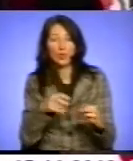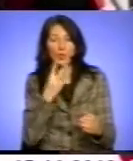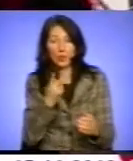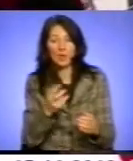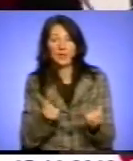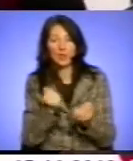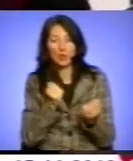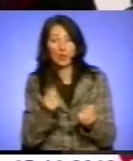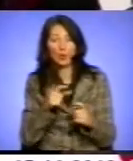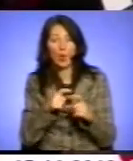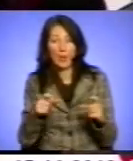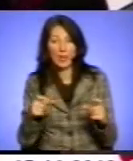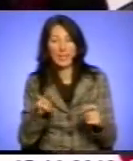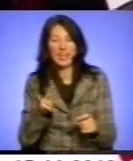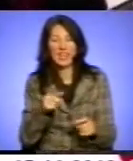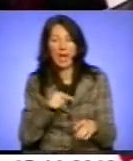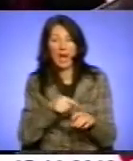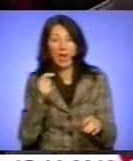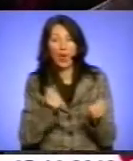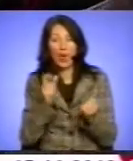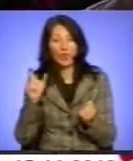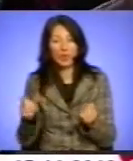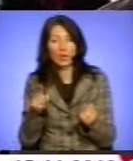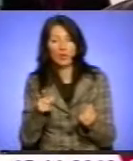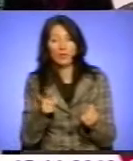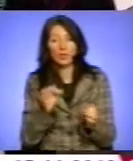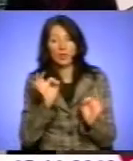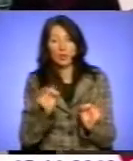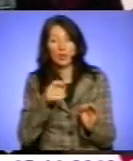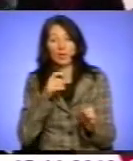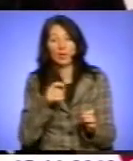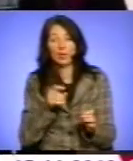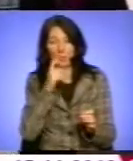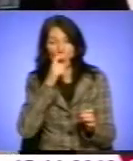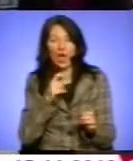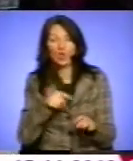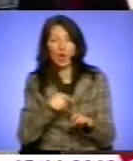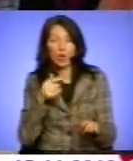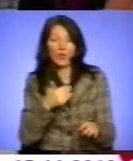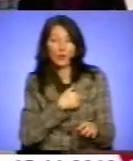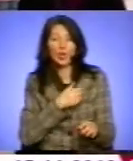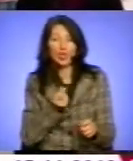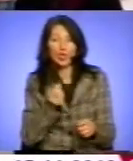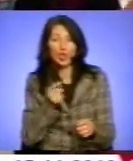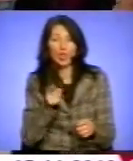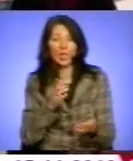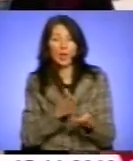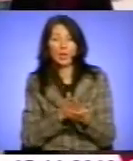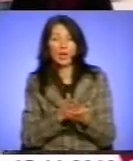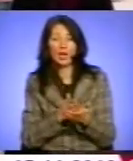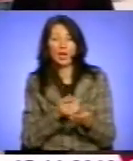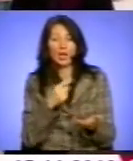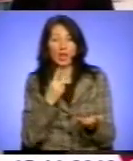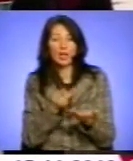показуєте водію цей білет, як реагує водій? Він погано реагує, бо він хоче грошей. А там є обозначено,